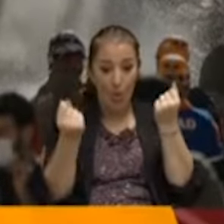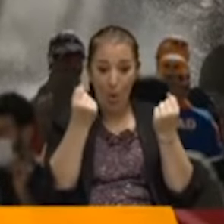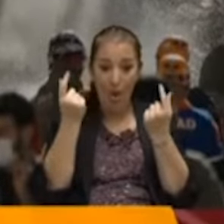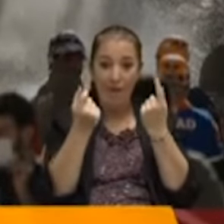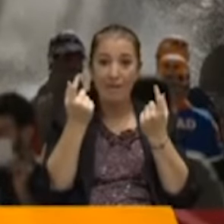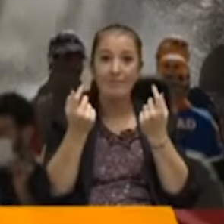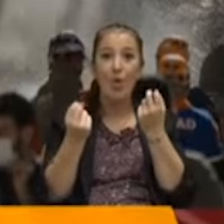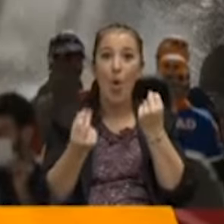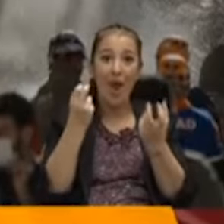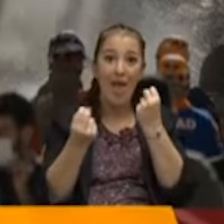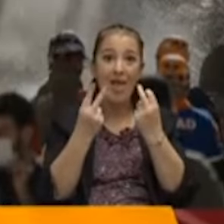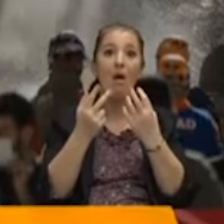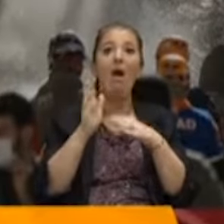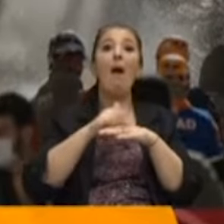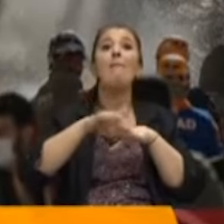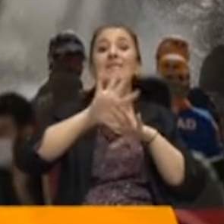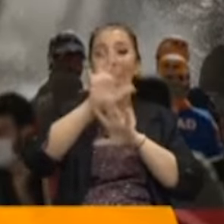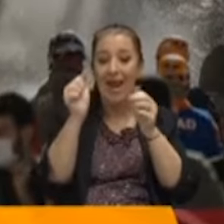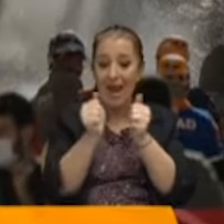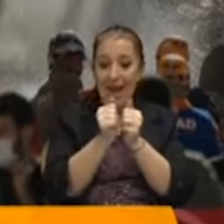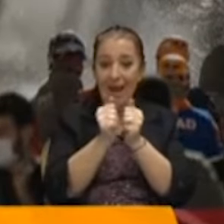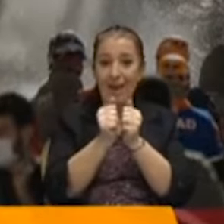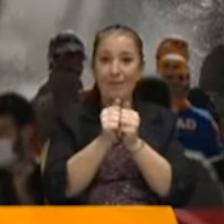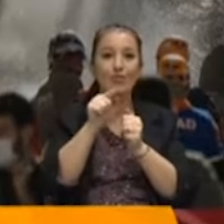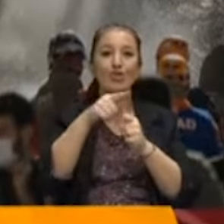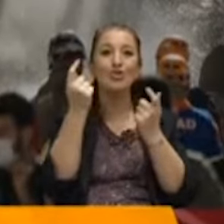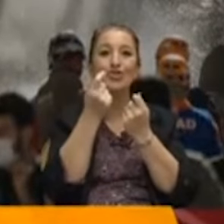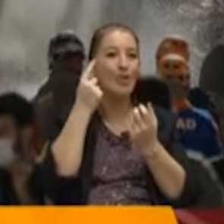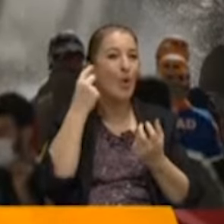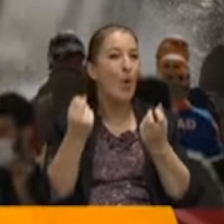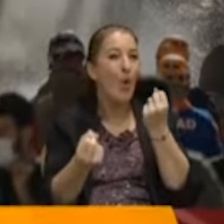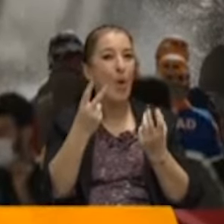yana getirip bu alanda iş üretme kabiliyetini